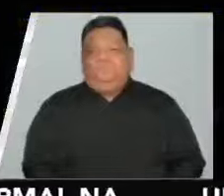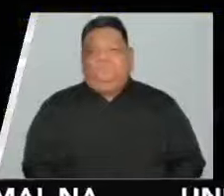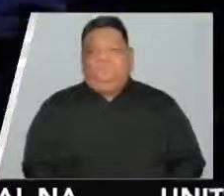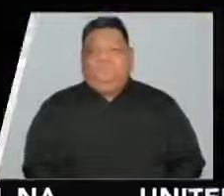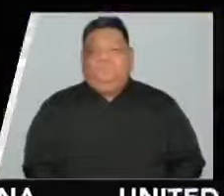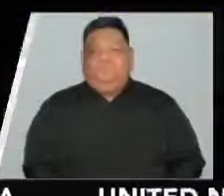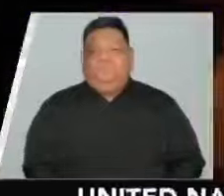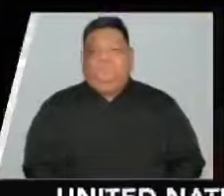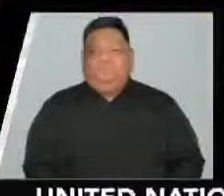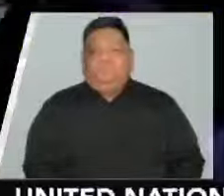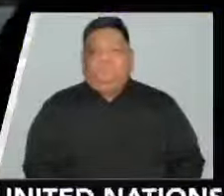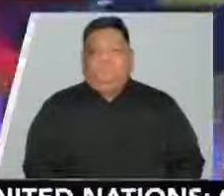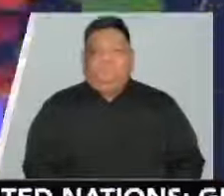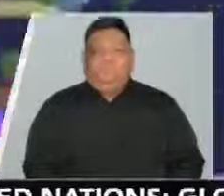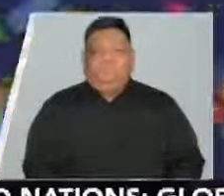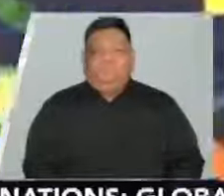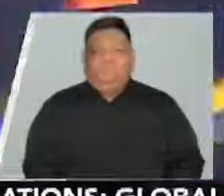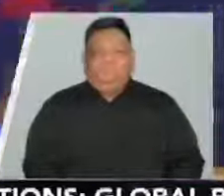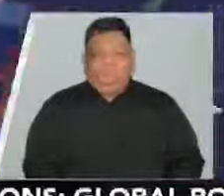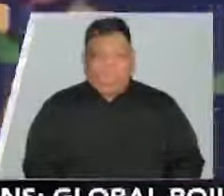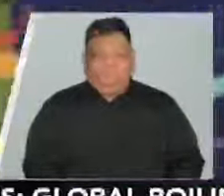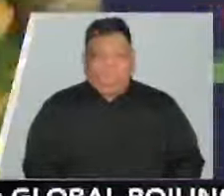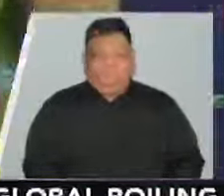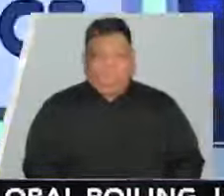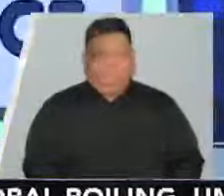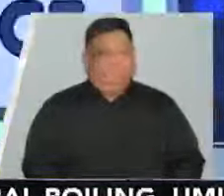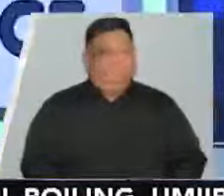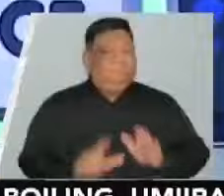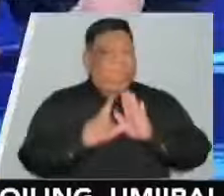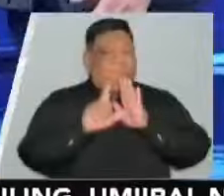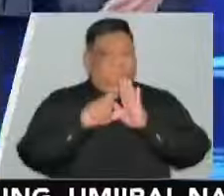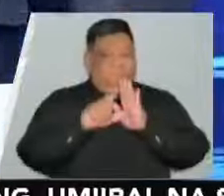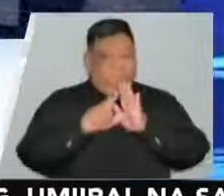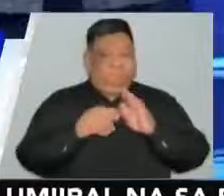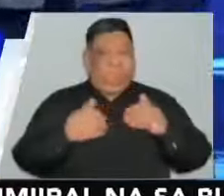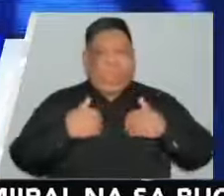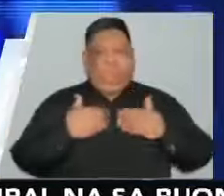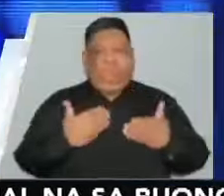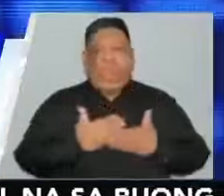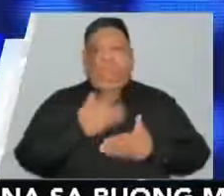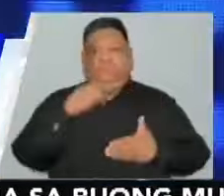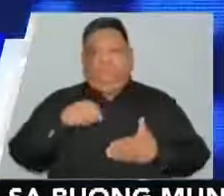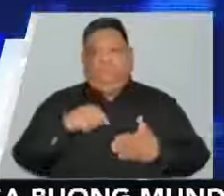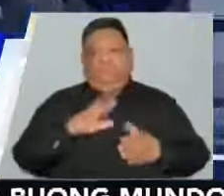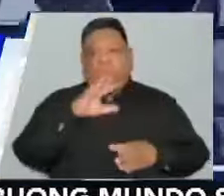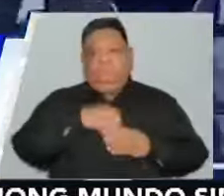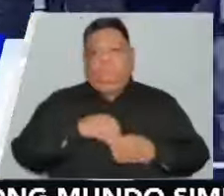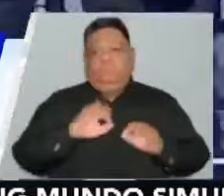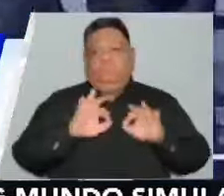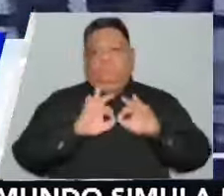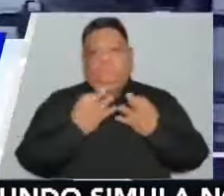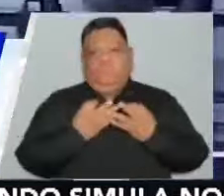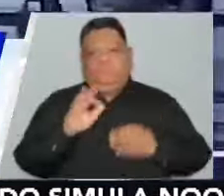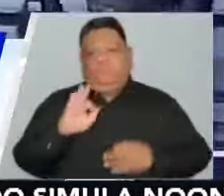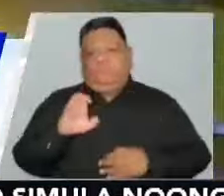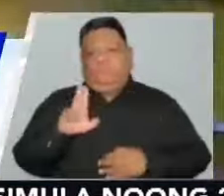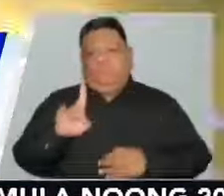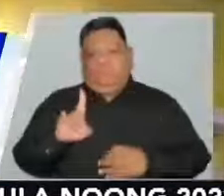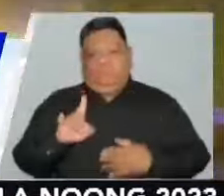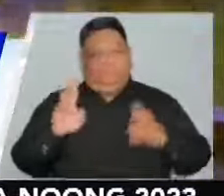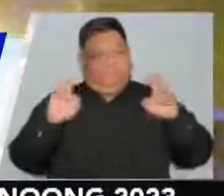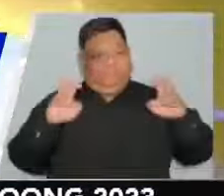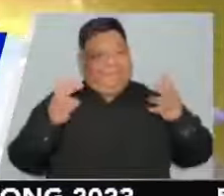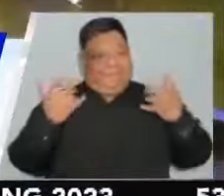Simula mamaya, mapapanood na ang newest segment ng Family Feud na Let's Play Family Feud. Siya sa ito ng mga